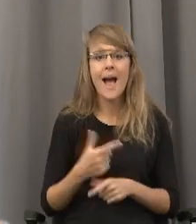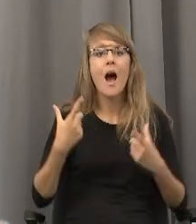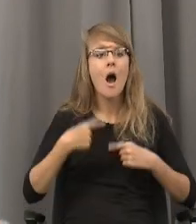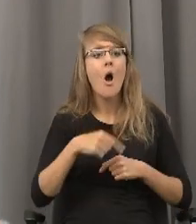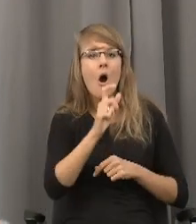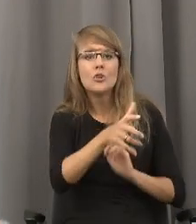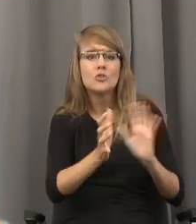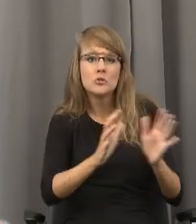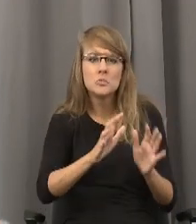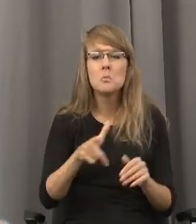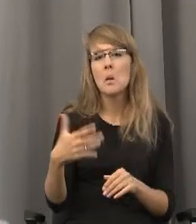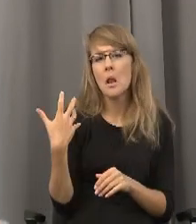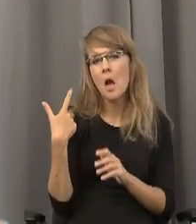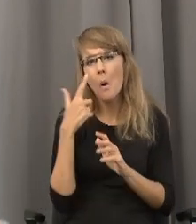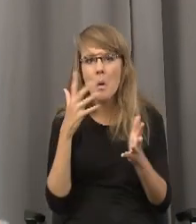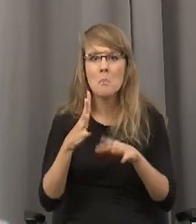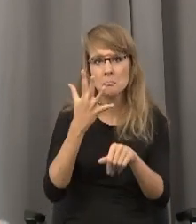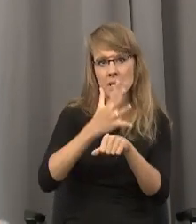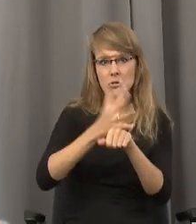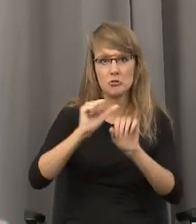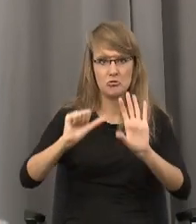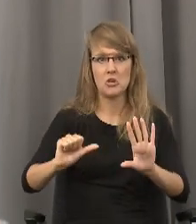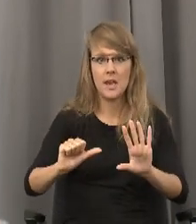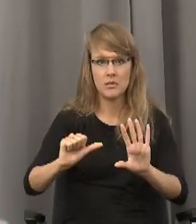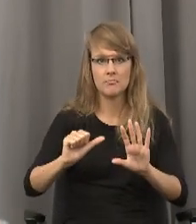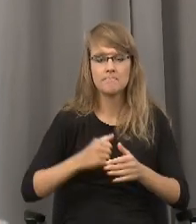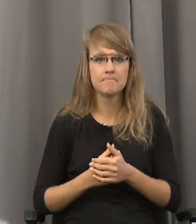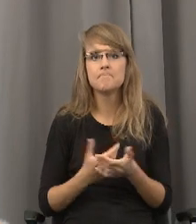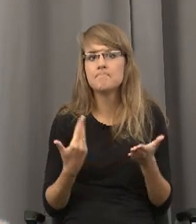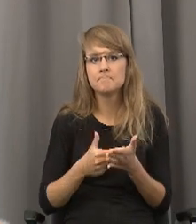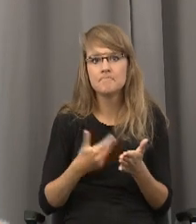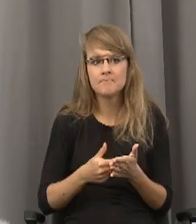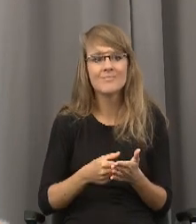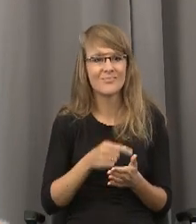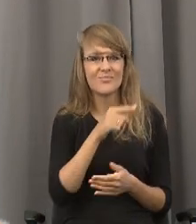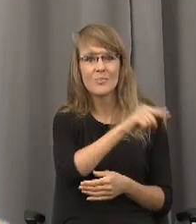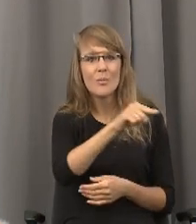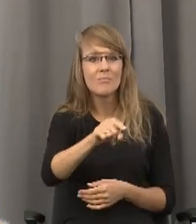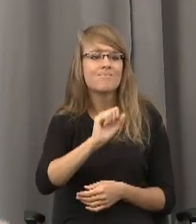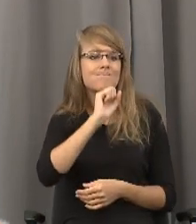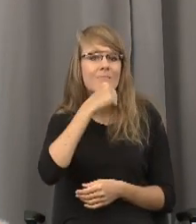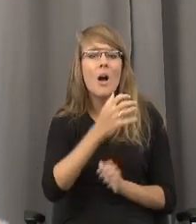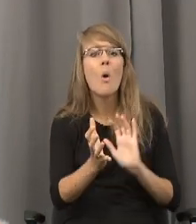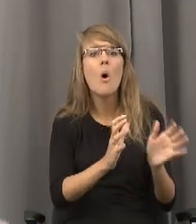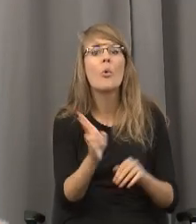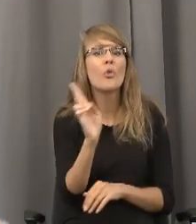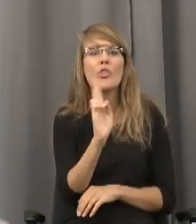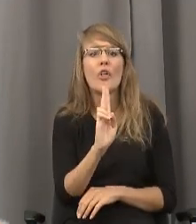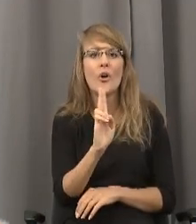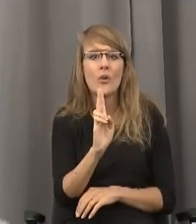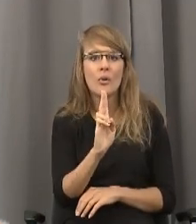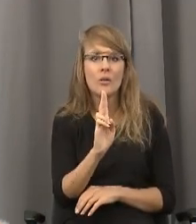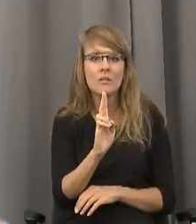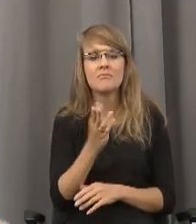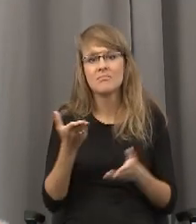osoby opiekujące się. Wynika to z tego, że opiekują się nimi generalnie